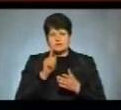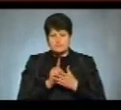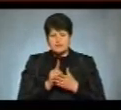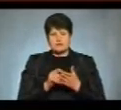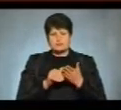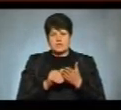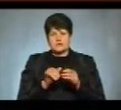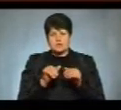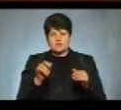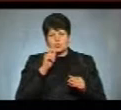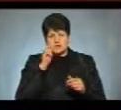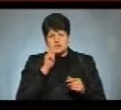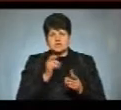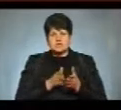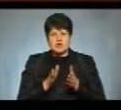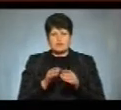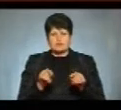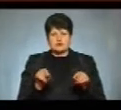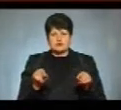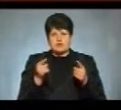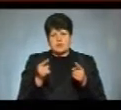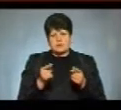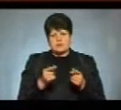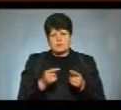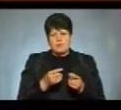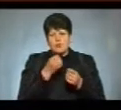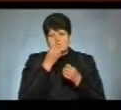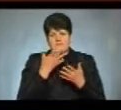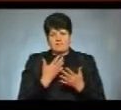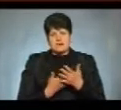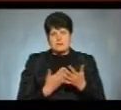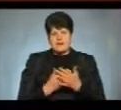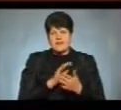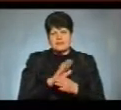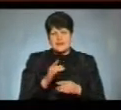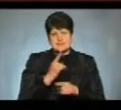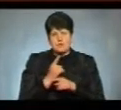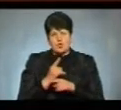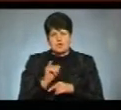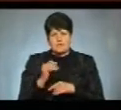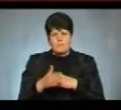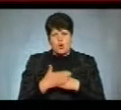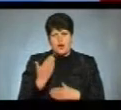розвитку української шляхом створення стимулів і позитивних прикладів, а не заборон і покарань.